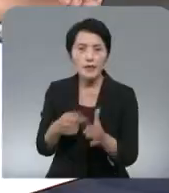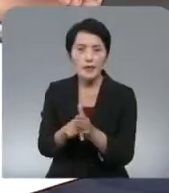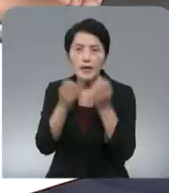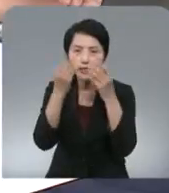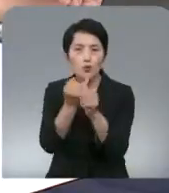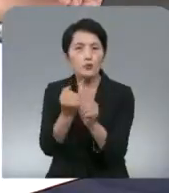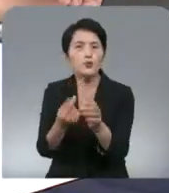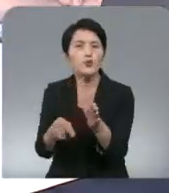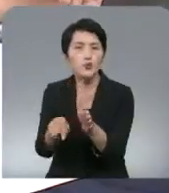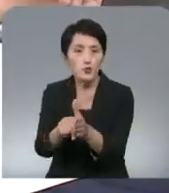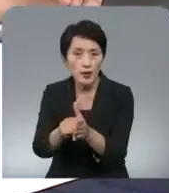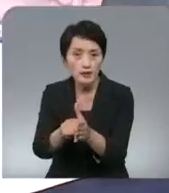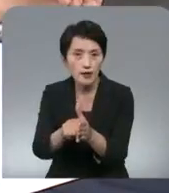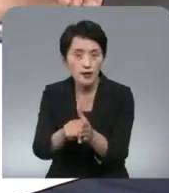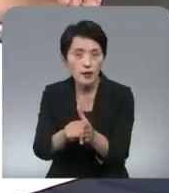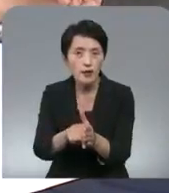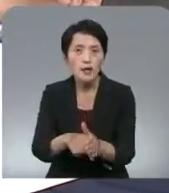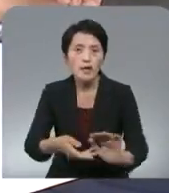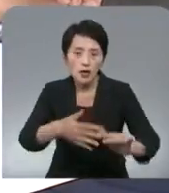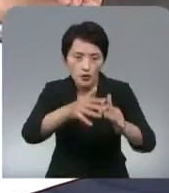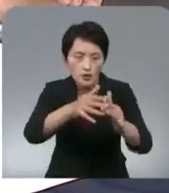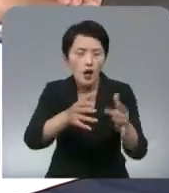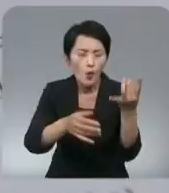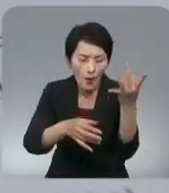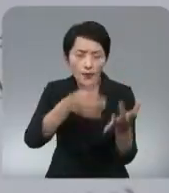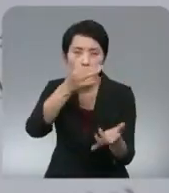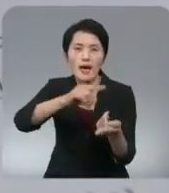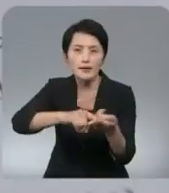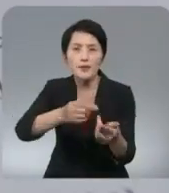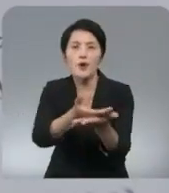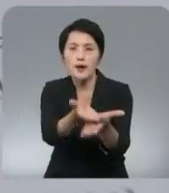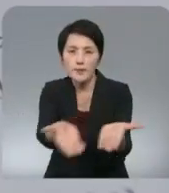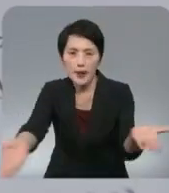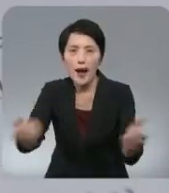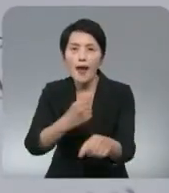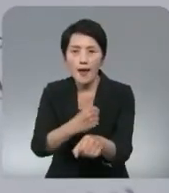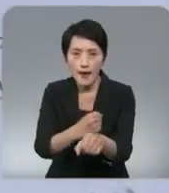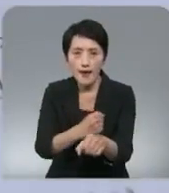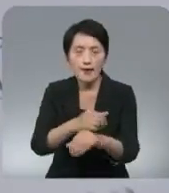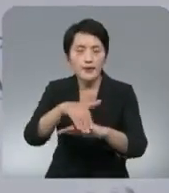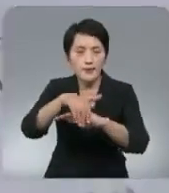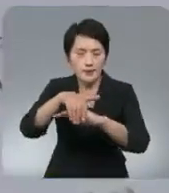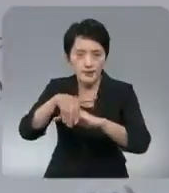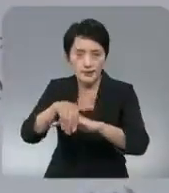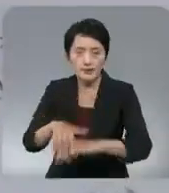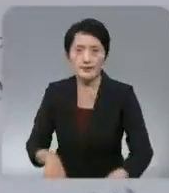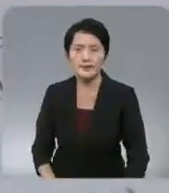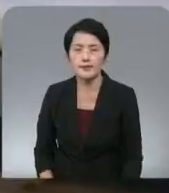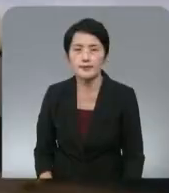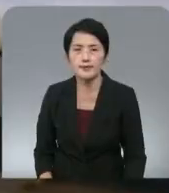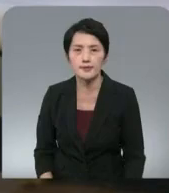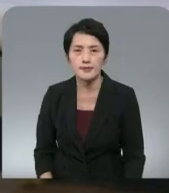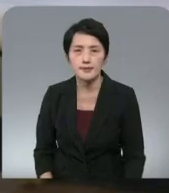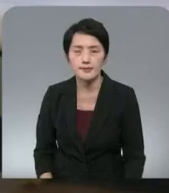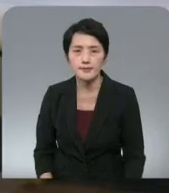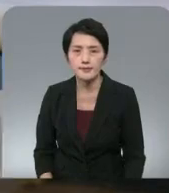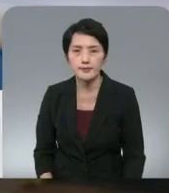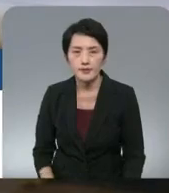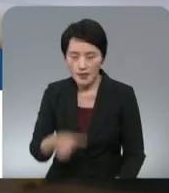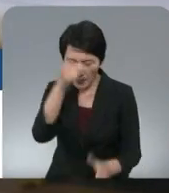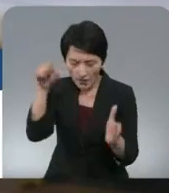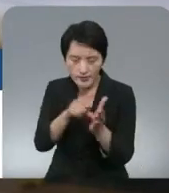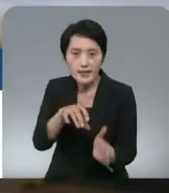sogenannten new towns ein wahlversprechen von präsident nun hieß es lediglich dass man nach der durchführung von studien